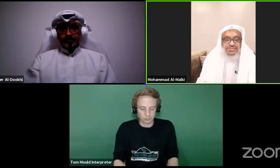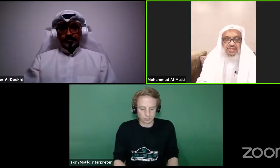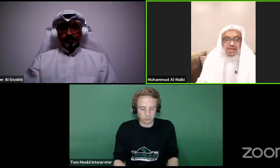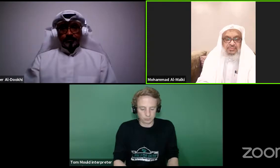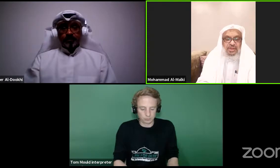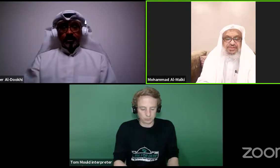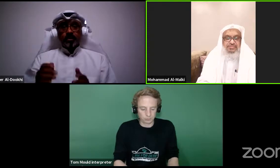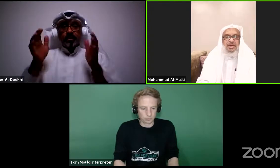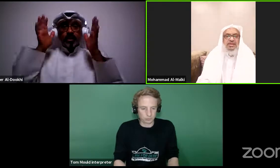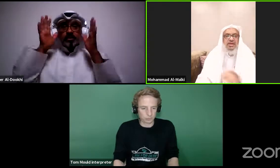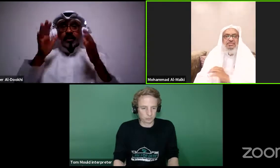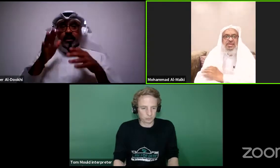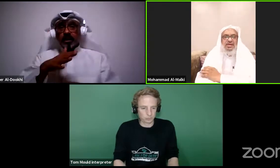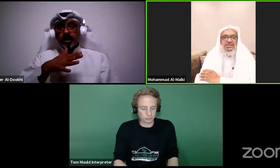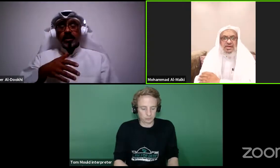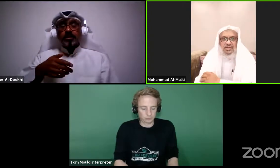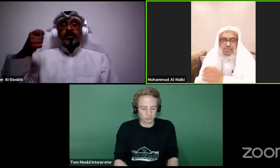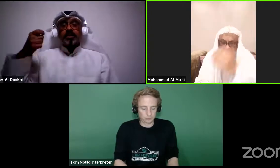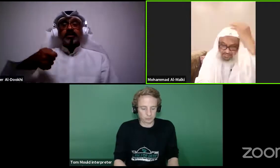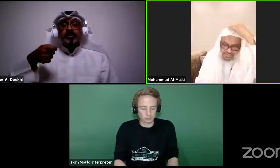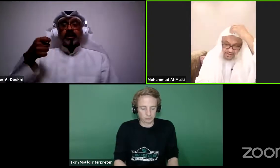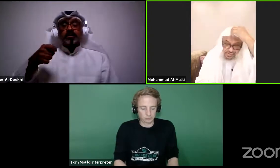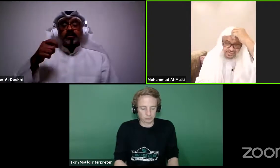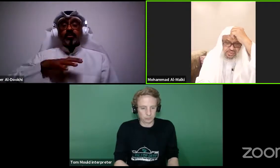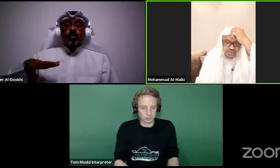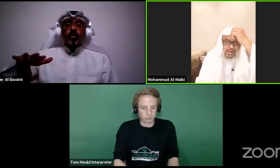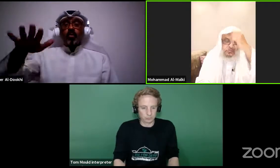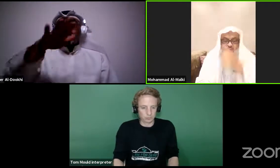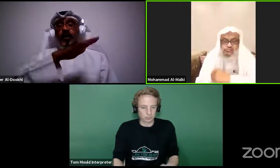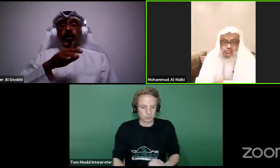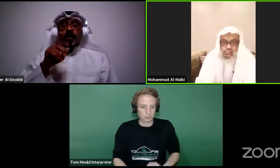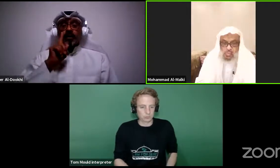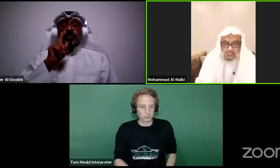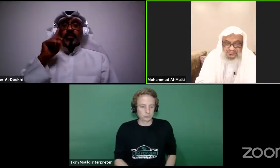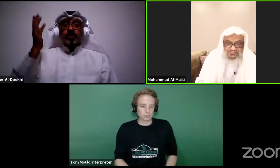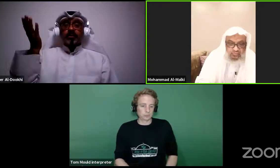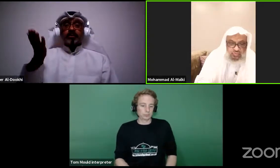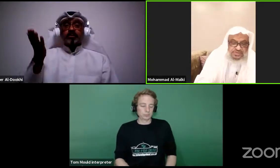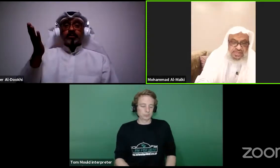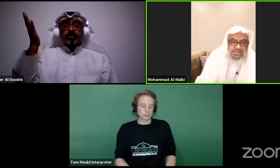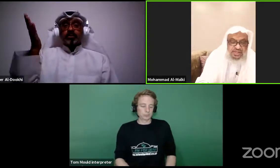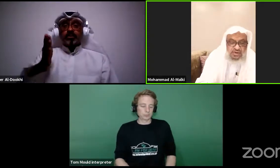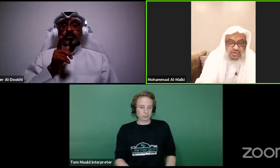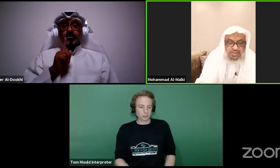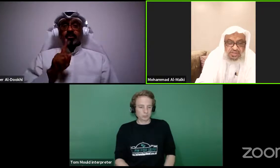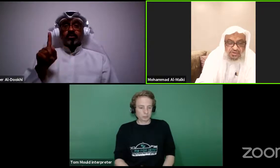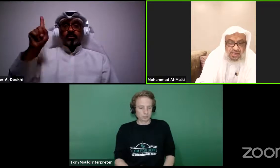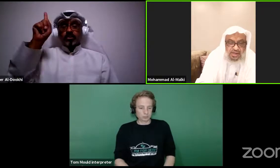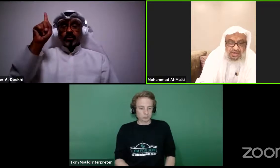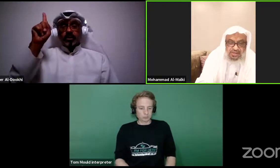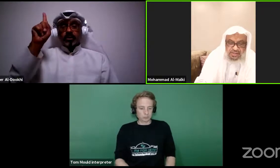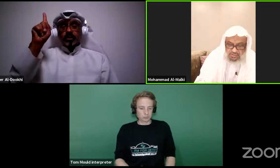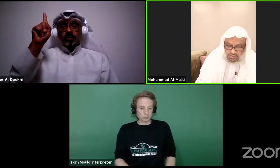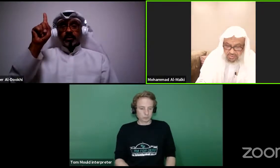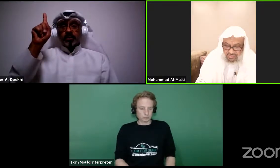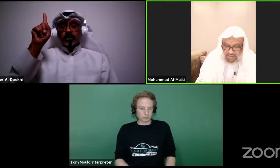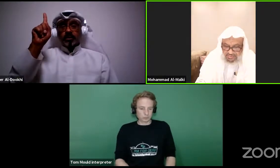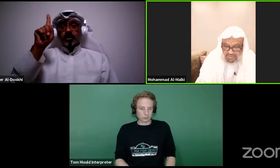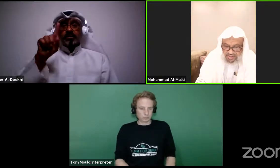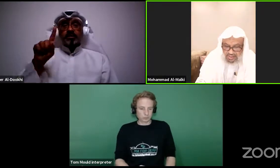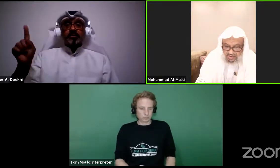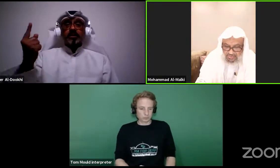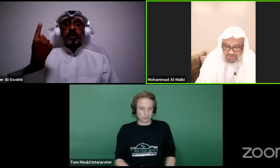والصلاة والسلام الأتمان الأكملان على محمد رسول الله سيد الأولين والآخرين